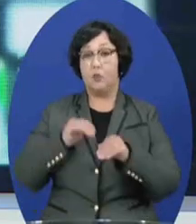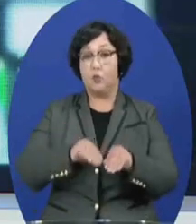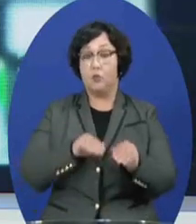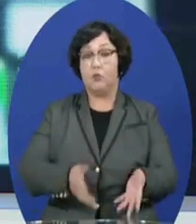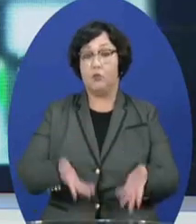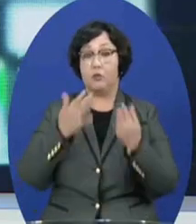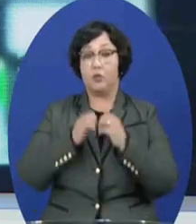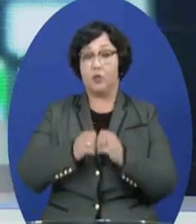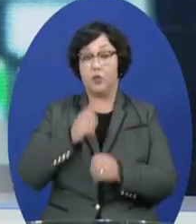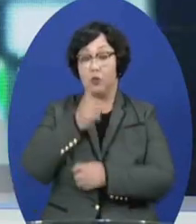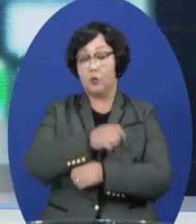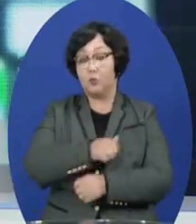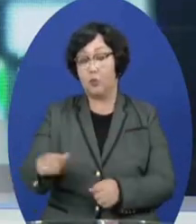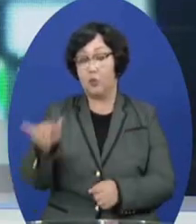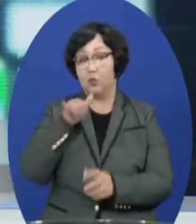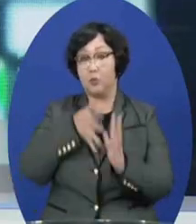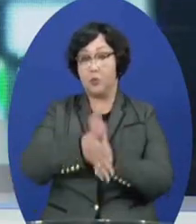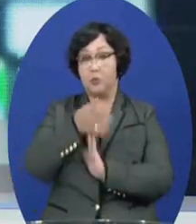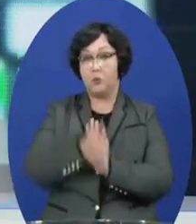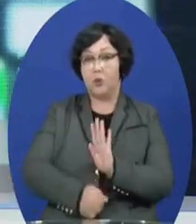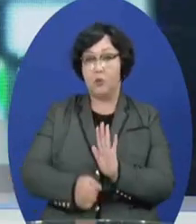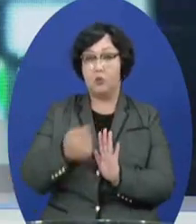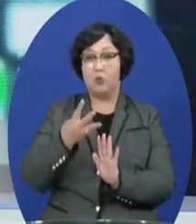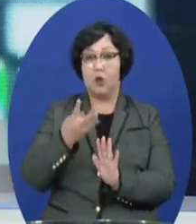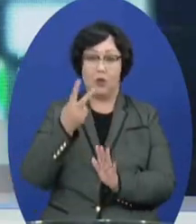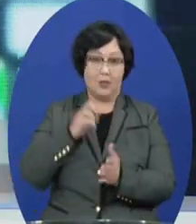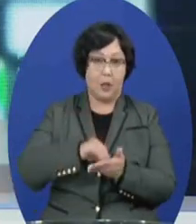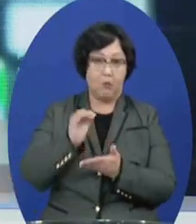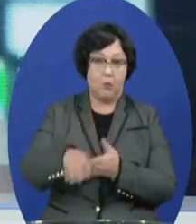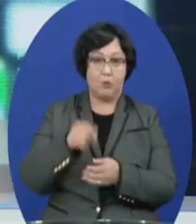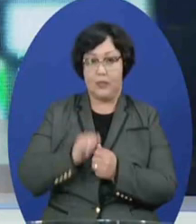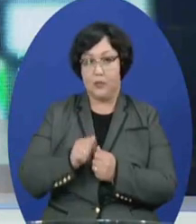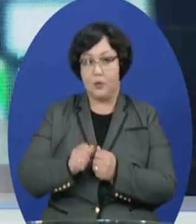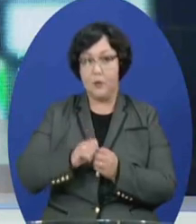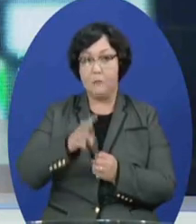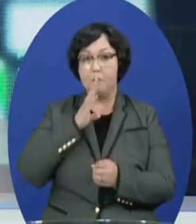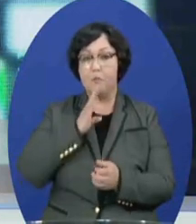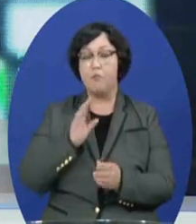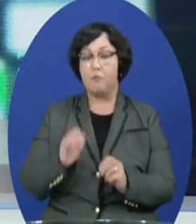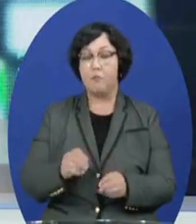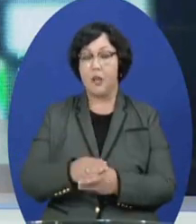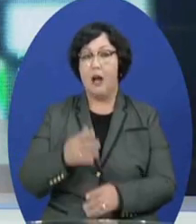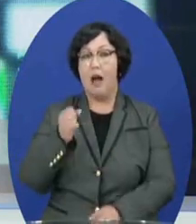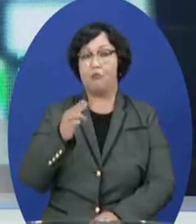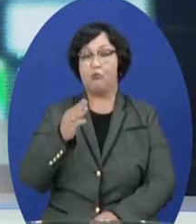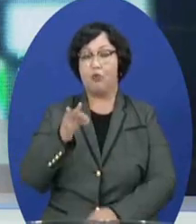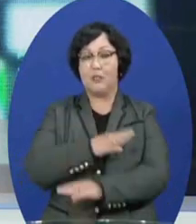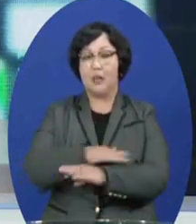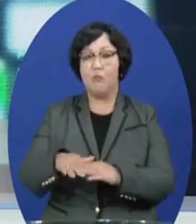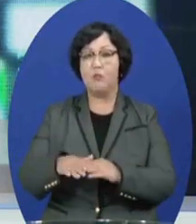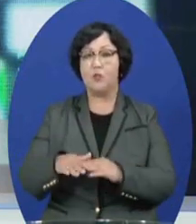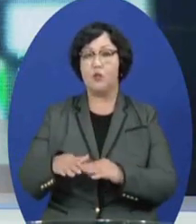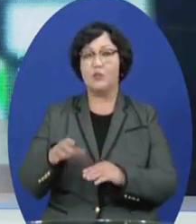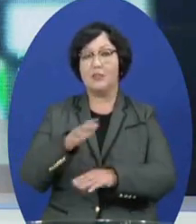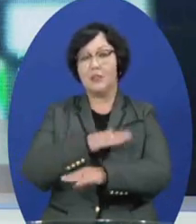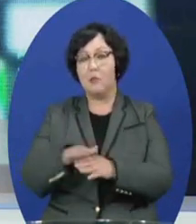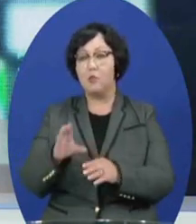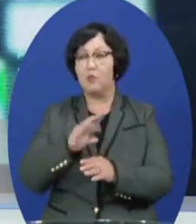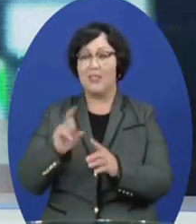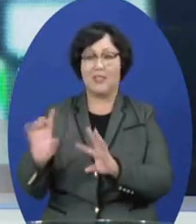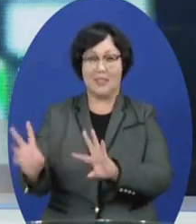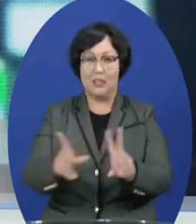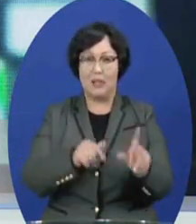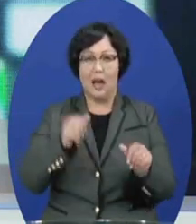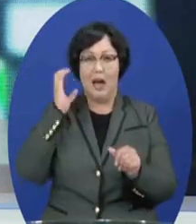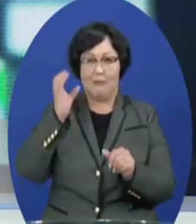Төвчлөрийг бууруулахын тулд жил бүр улсын төсвөөс 420 тэрбум төгрөг зарцуулахар болжээ. Төсвийн мөнгөөр нийслэлийн автозамын сүлжээг сайжруулах, нийтийн тээврийг